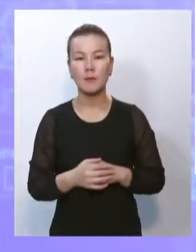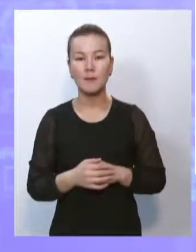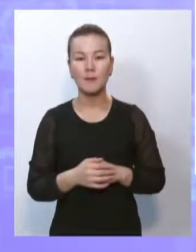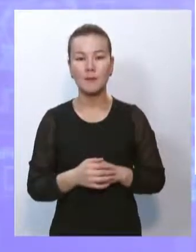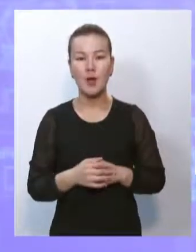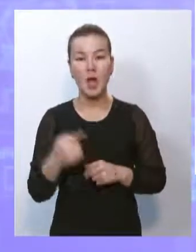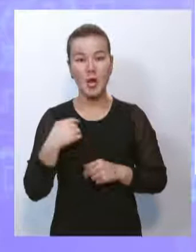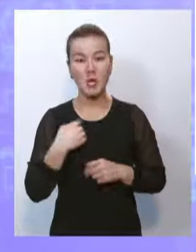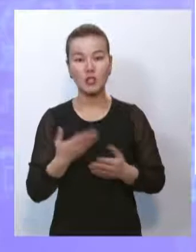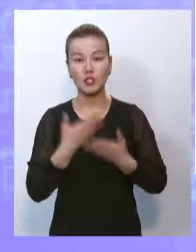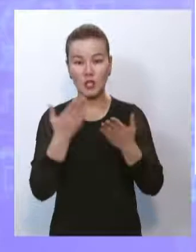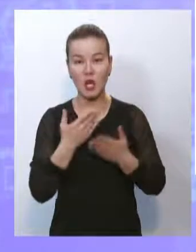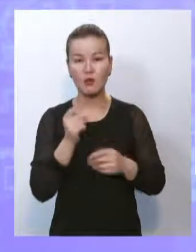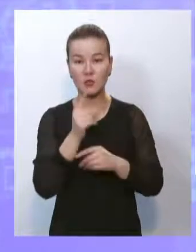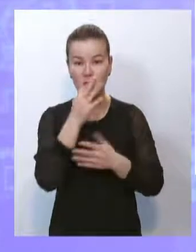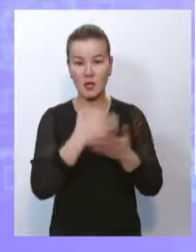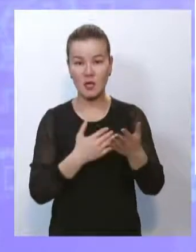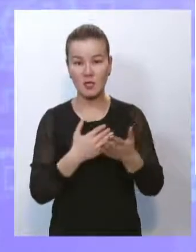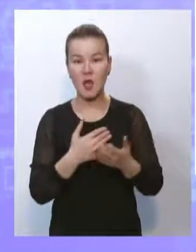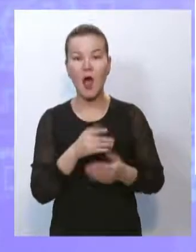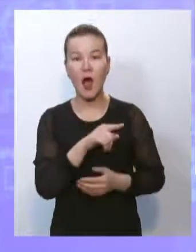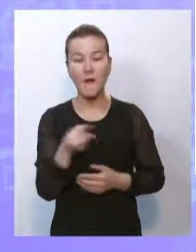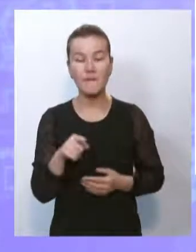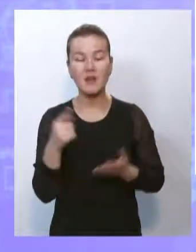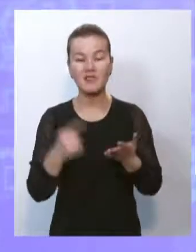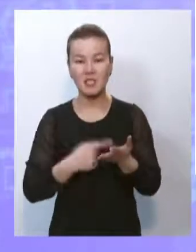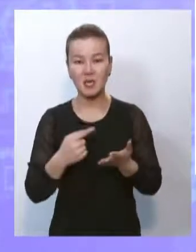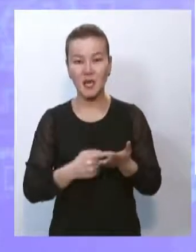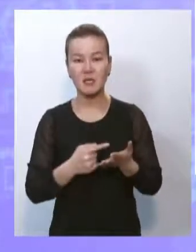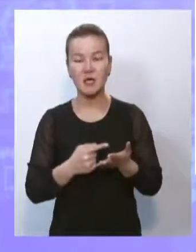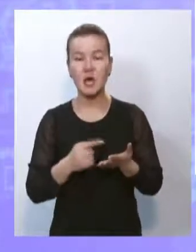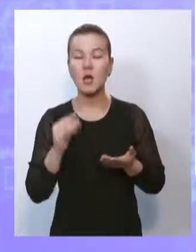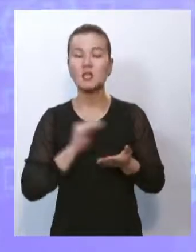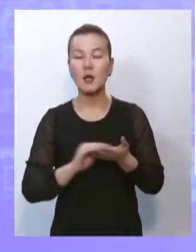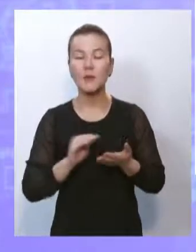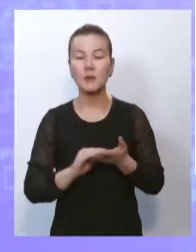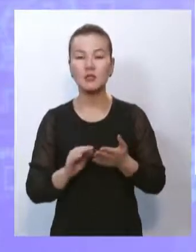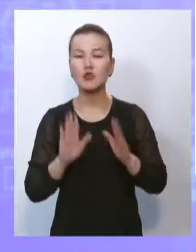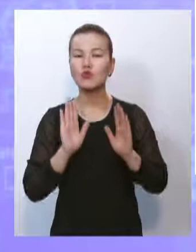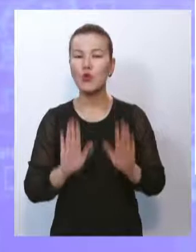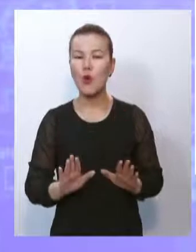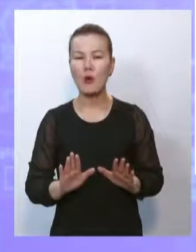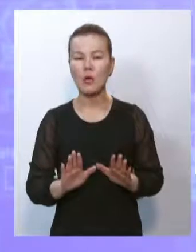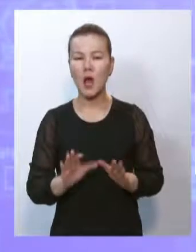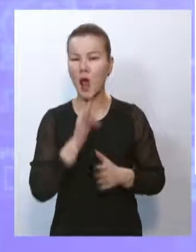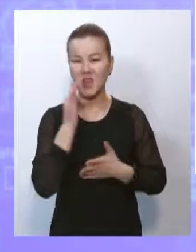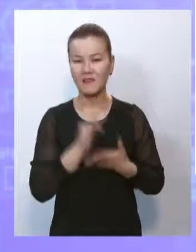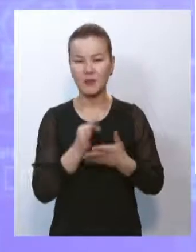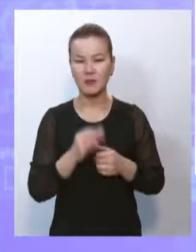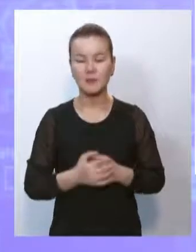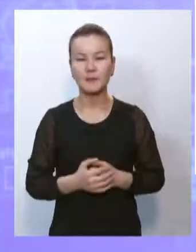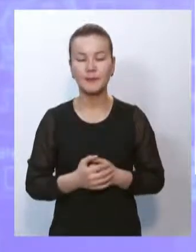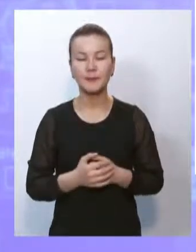я читаю задание а вы в тетрадях записываете только ответа